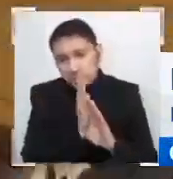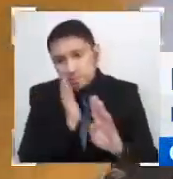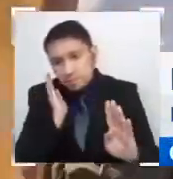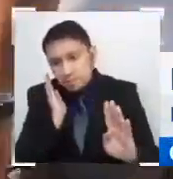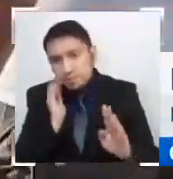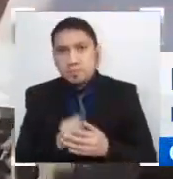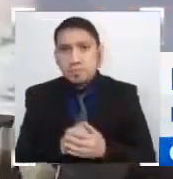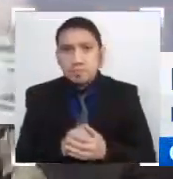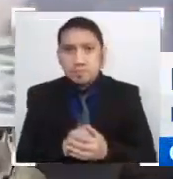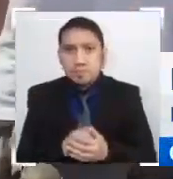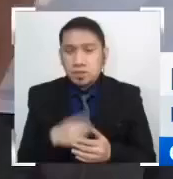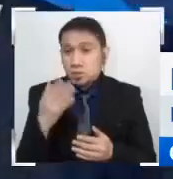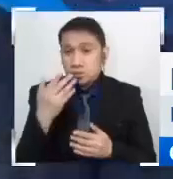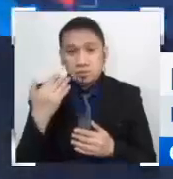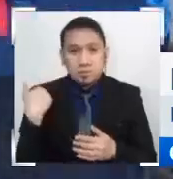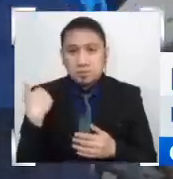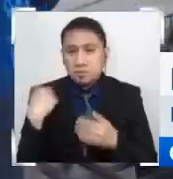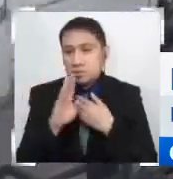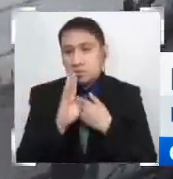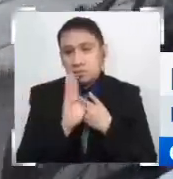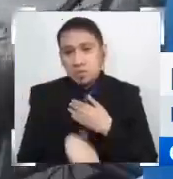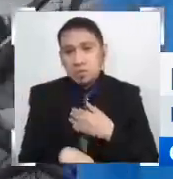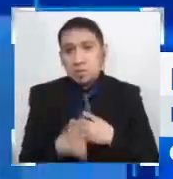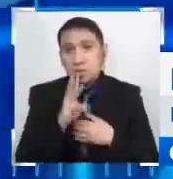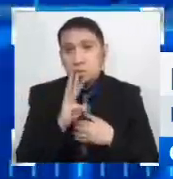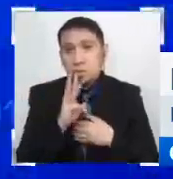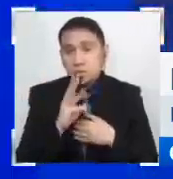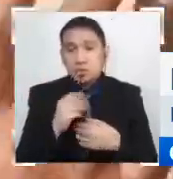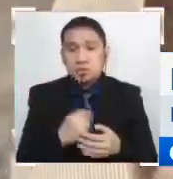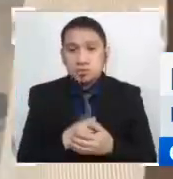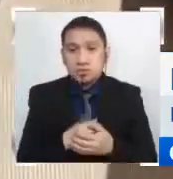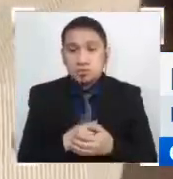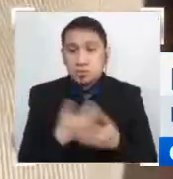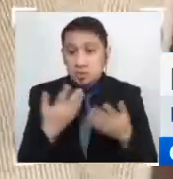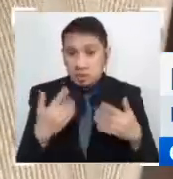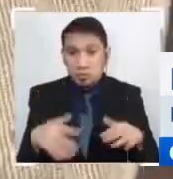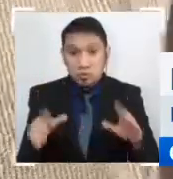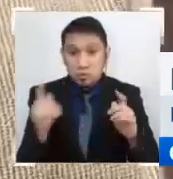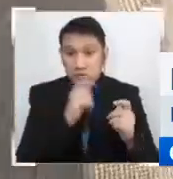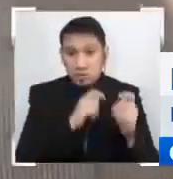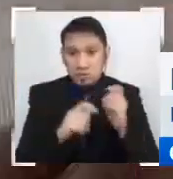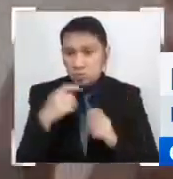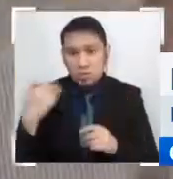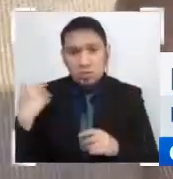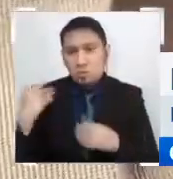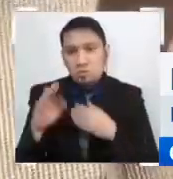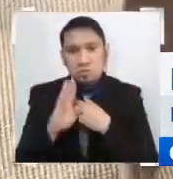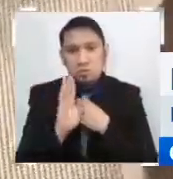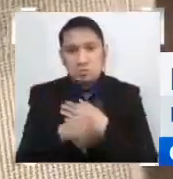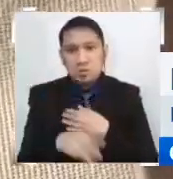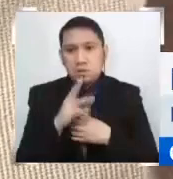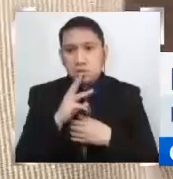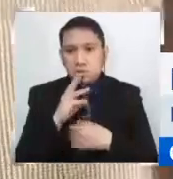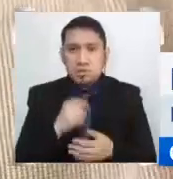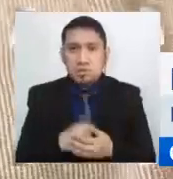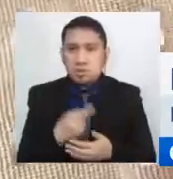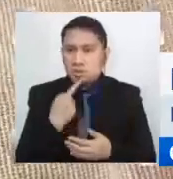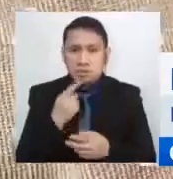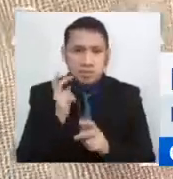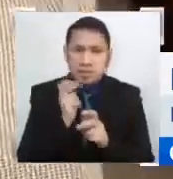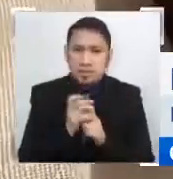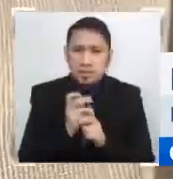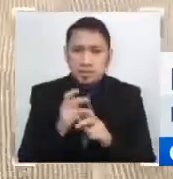kasi naibabalik ang supply doon matapos manalasa ang bagyong Odette. Ang hirap-hirap talaga. Pati sa pagkain, mahirap din. Walang